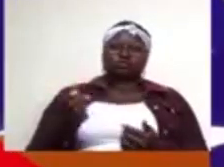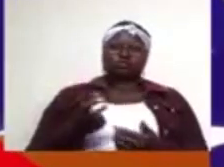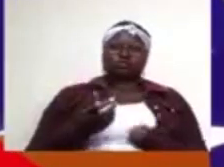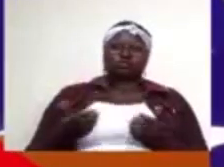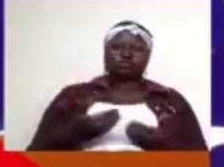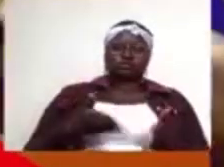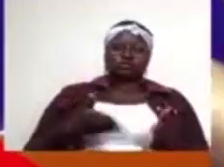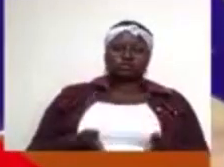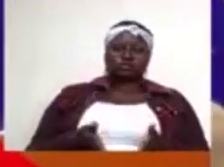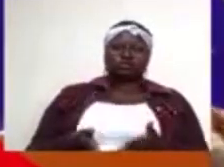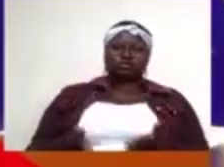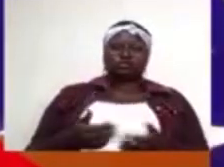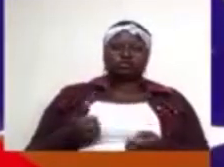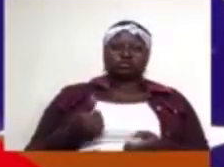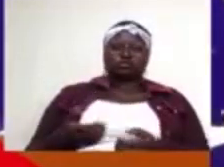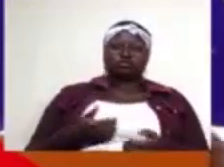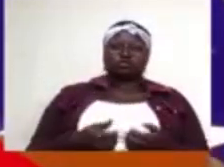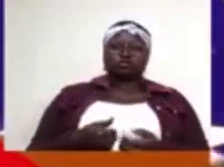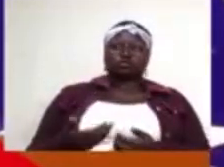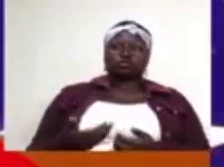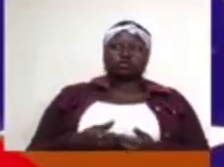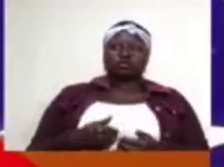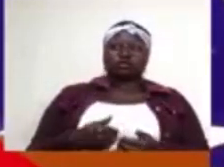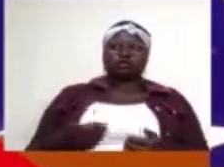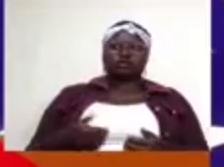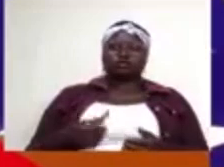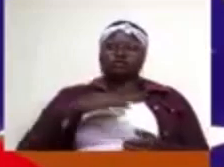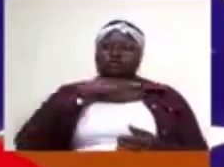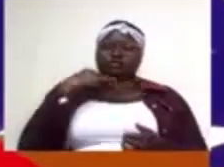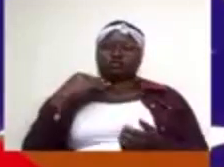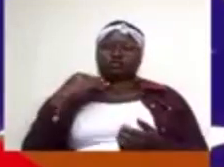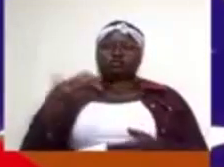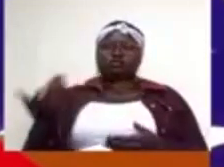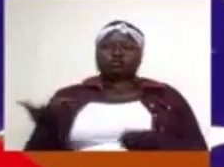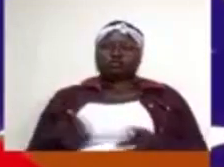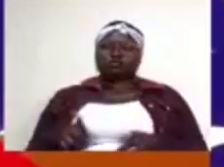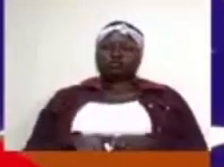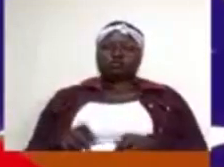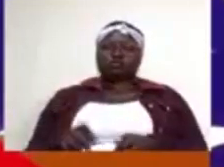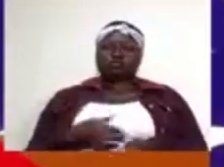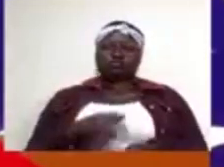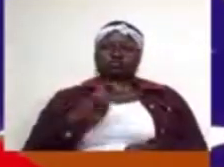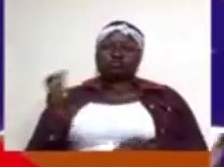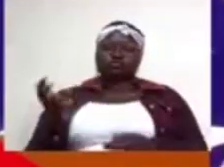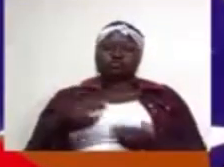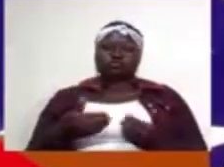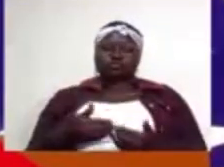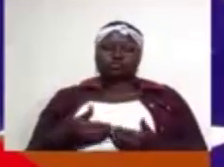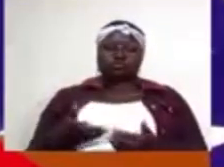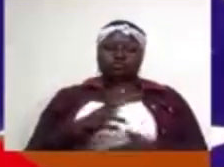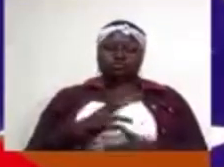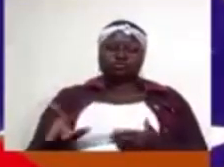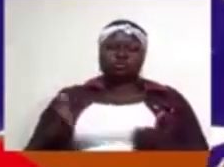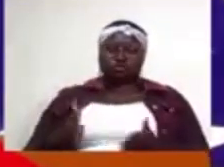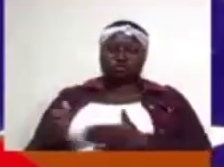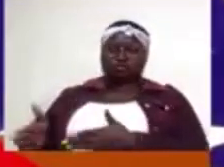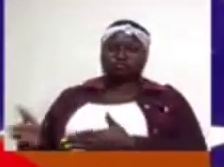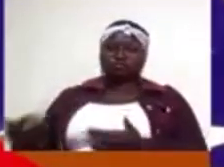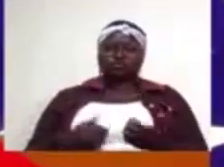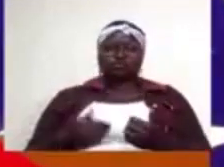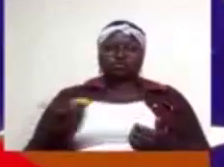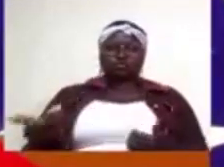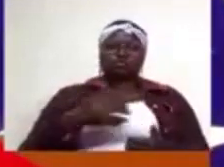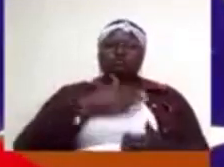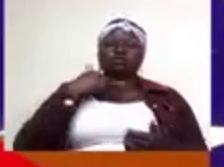ate daishi ihikoine kwena jurano na nige ona adwe ne wakora mudu anake airetu